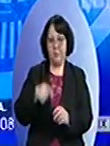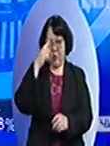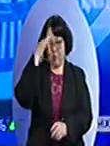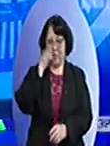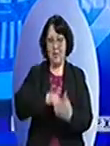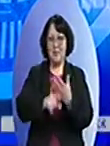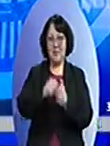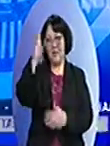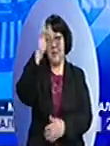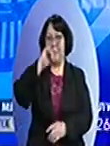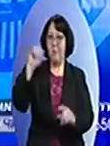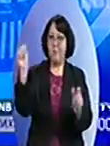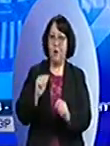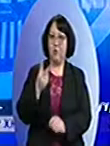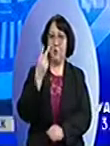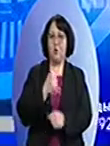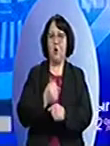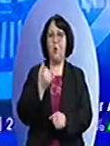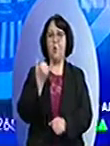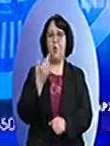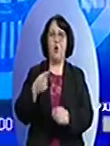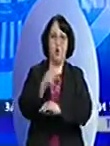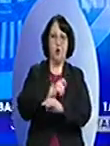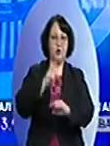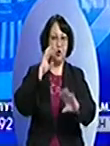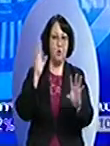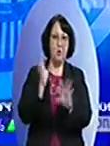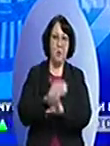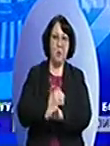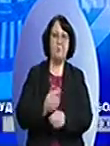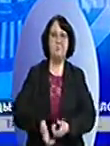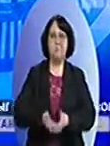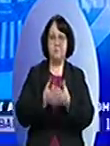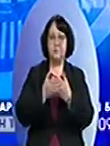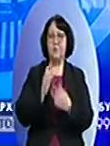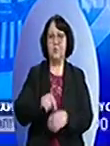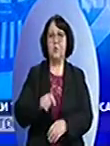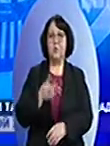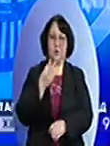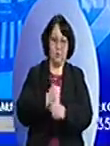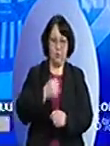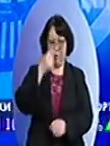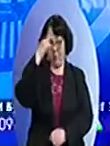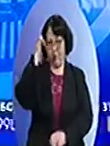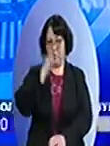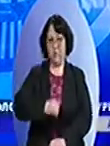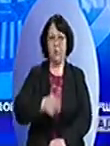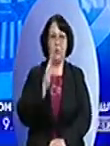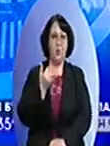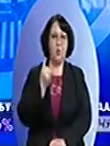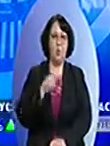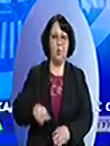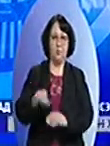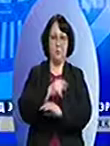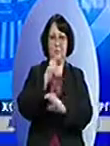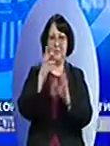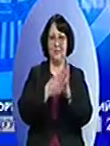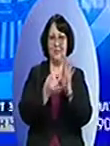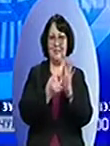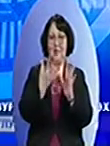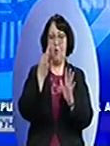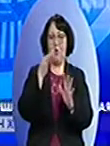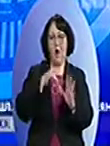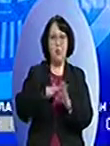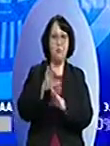баярын тэмдэглэлт үйл ажиллагааг Улаанбаатар хотод зохион байгууллаа. Энэ тэмдэглэлт үйл ажиллагааны хүрээнд Монгол улс Гүвэйт улстай 1975 он дипломат харилцаа тогтоосноос